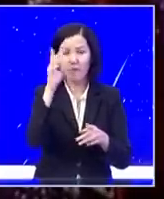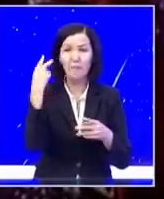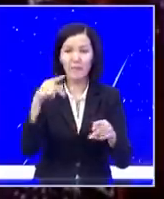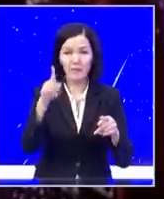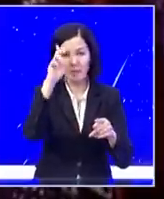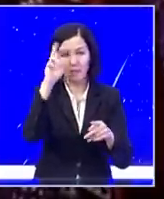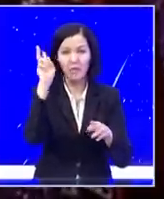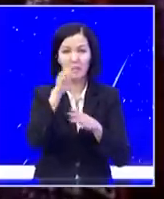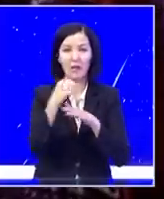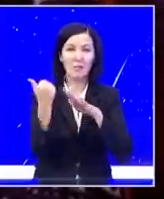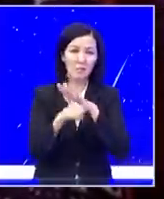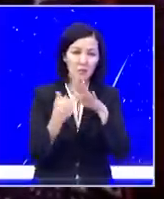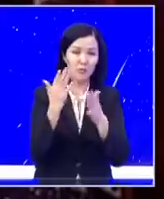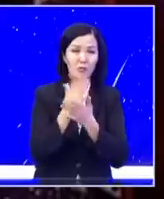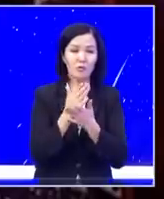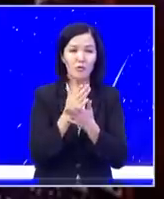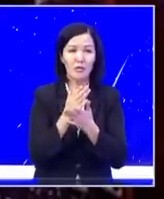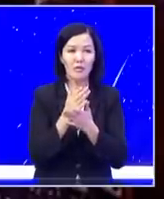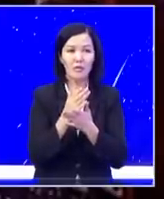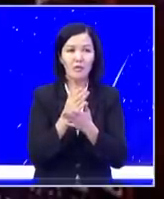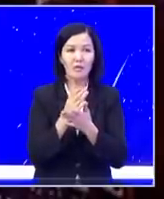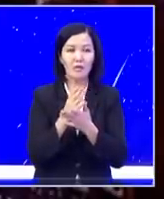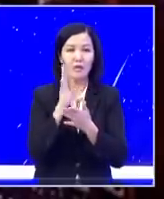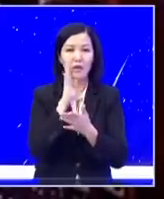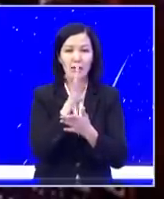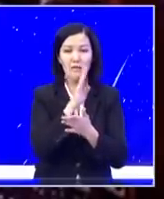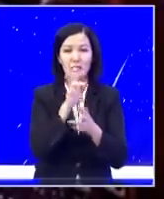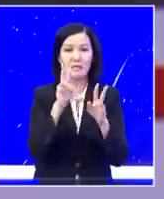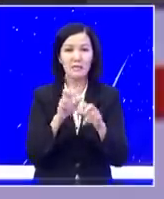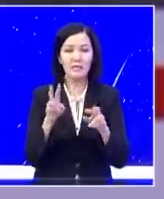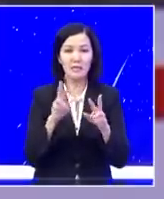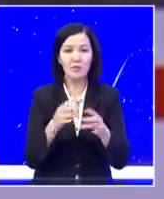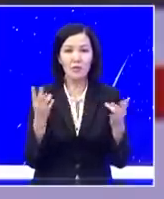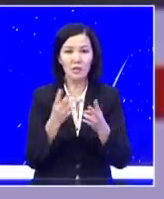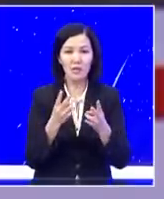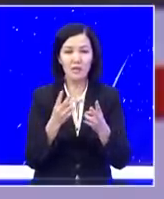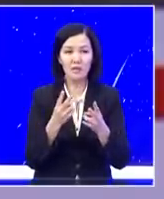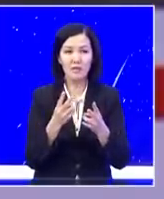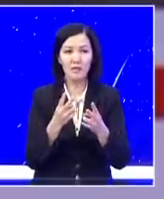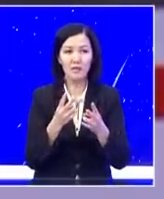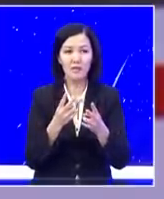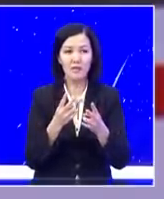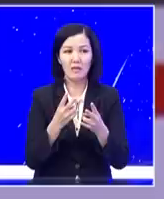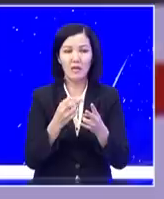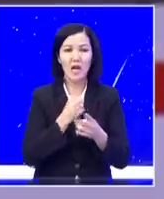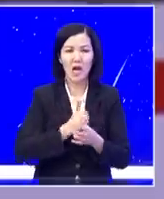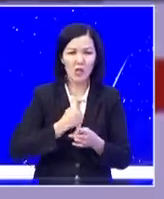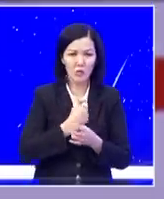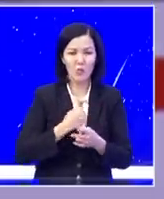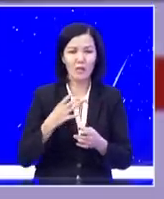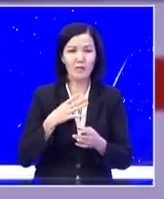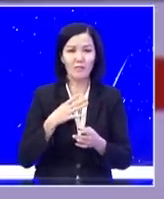дедім. Сосын амал, анасын іздемеген қандай жігіт деп үш жерде бүкіл редакторларды апшысын әбден